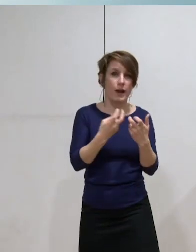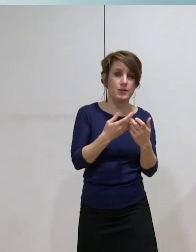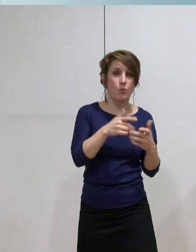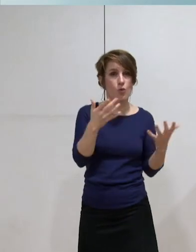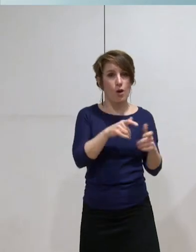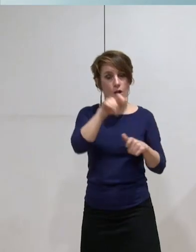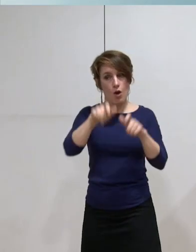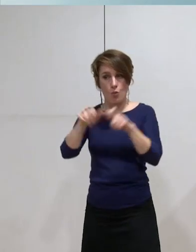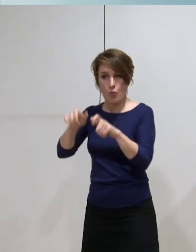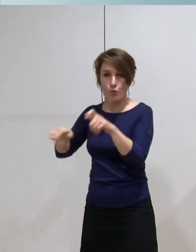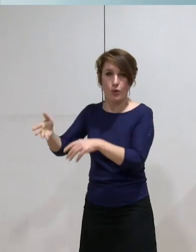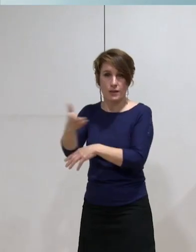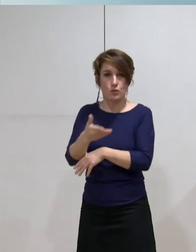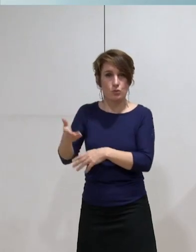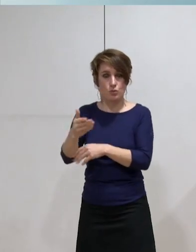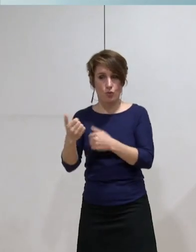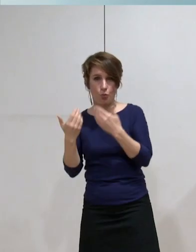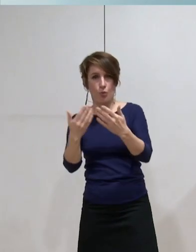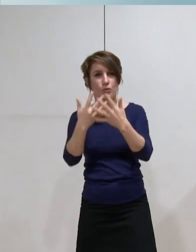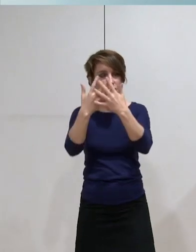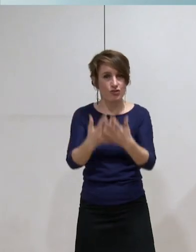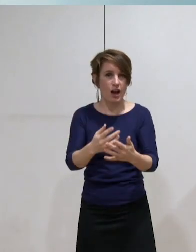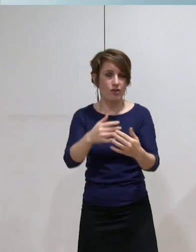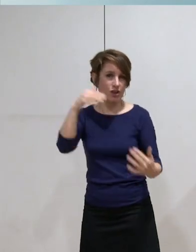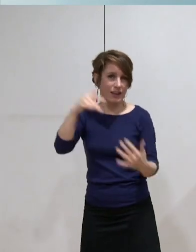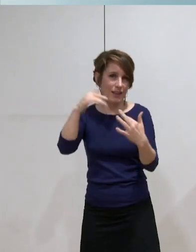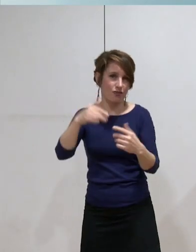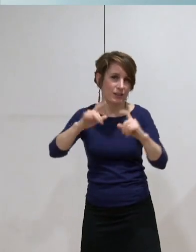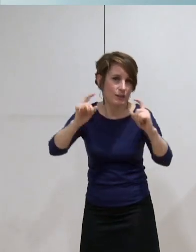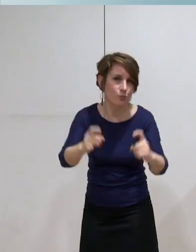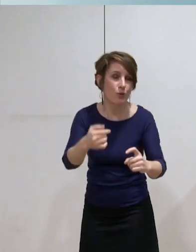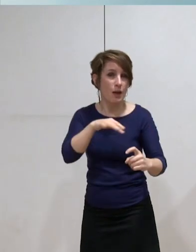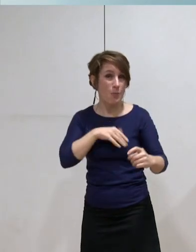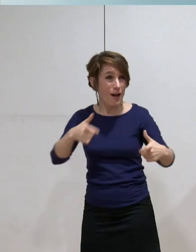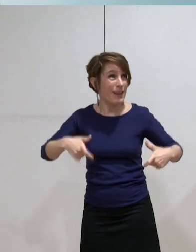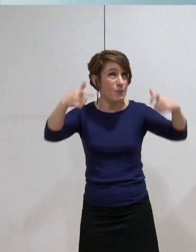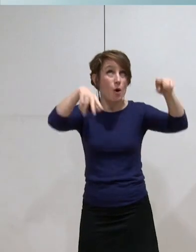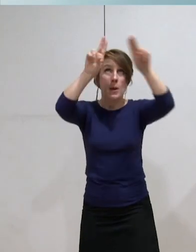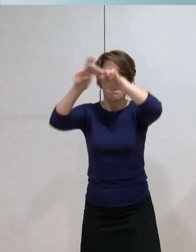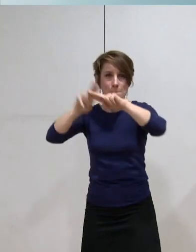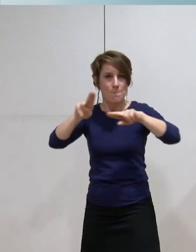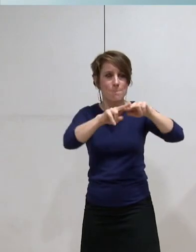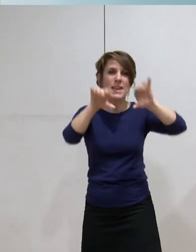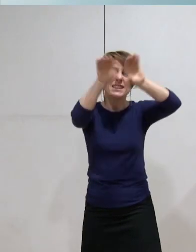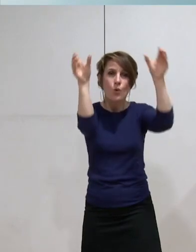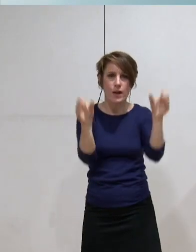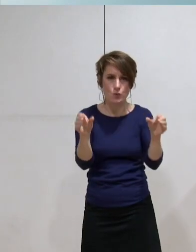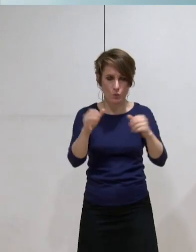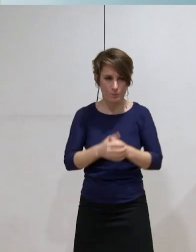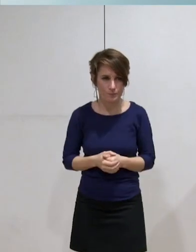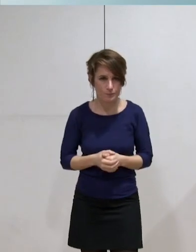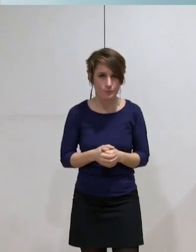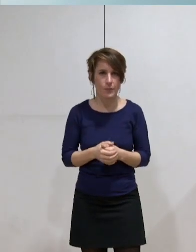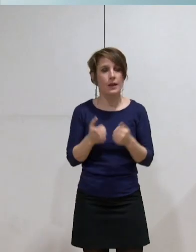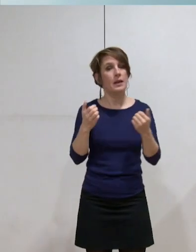charges énergétiques par la réhabilitation du bâti et enfin malgré un contexte de très forte baisse de